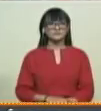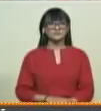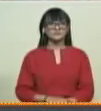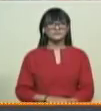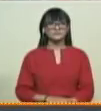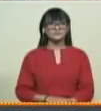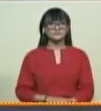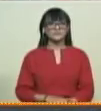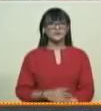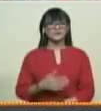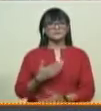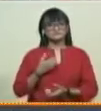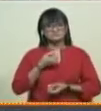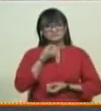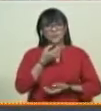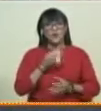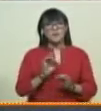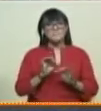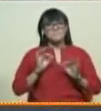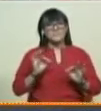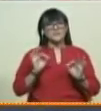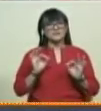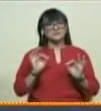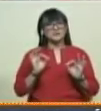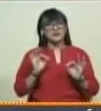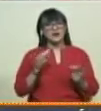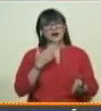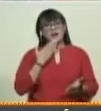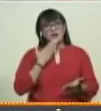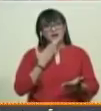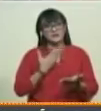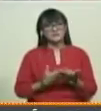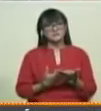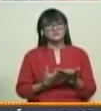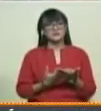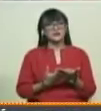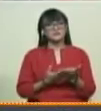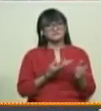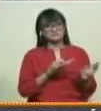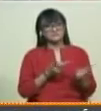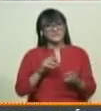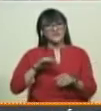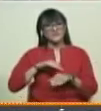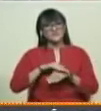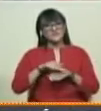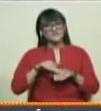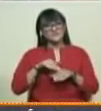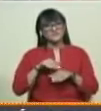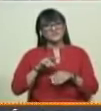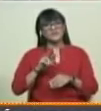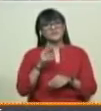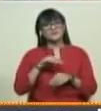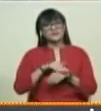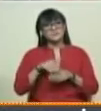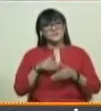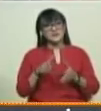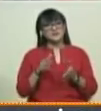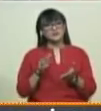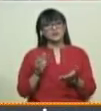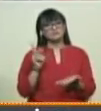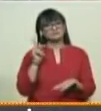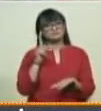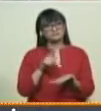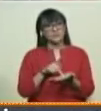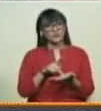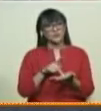la especial gracias por haber encomendado al viceministro de Exteriores para su asistencia en